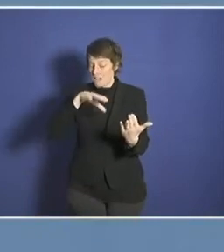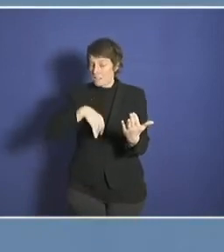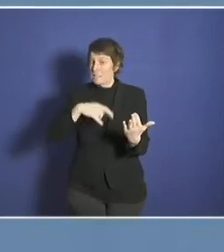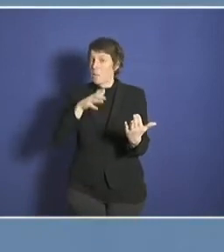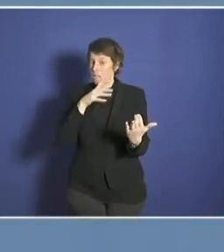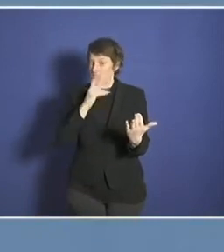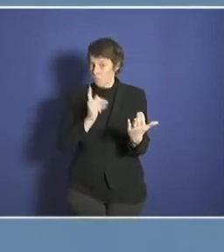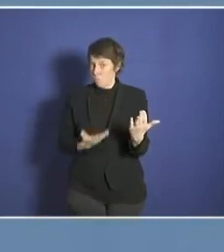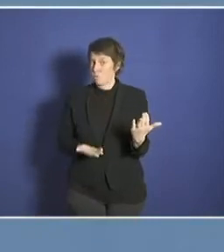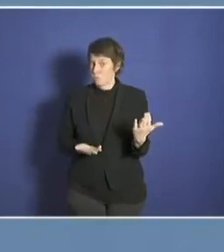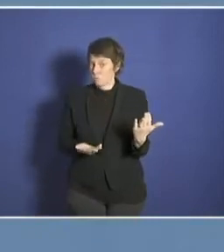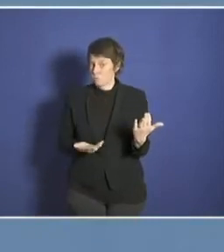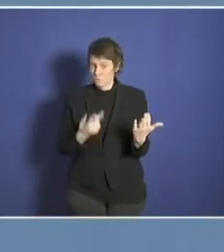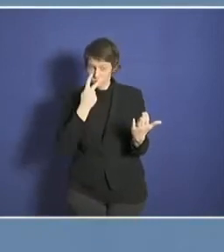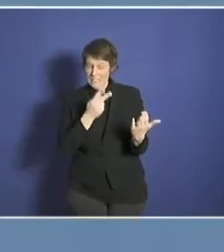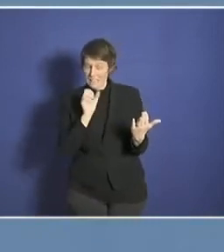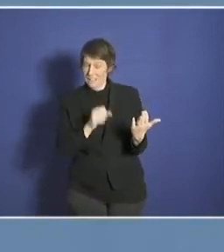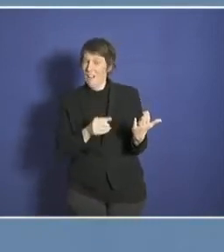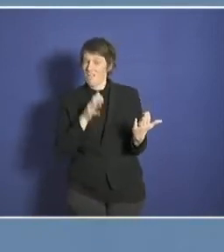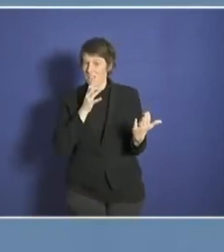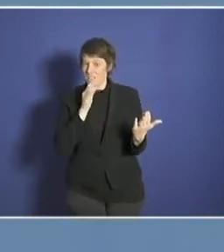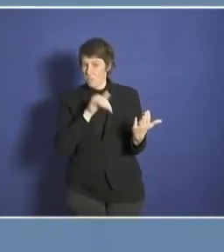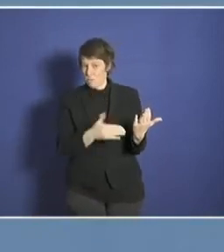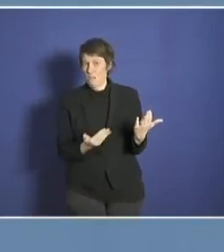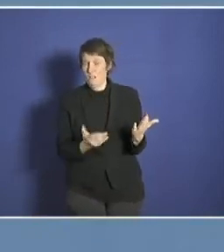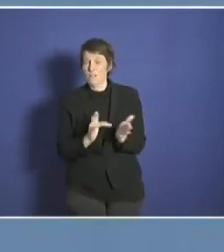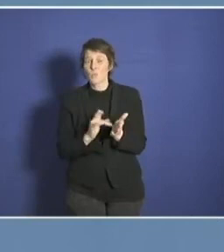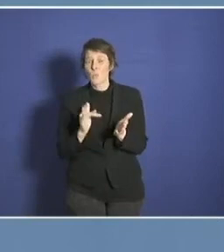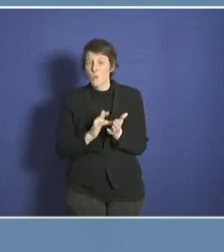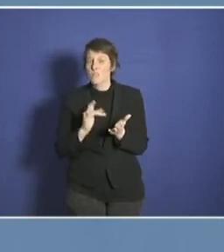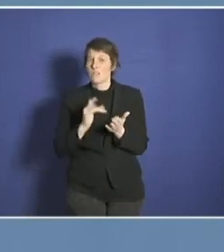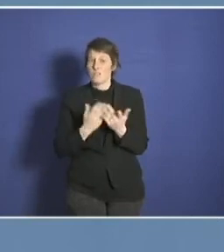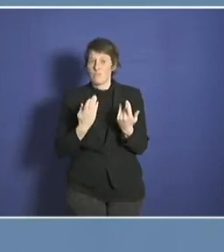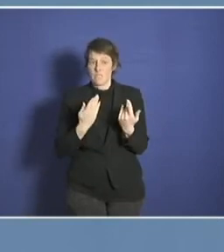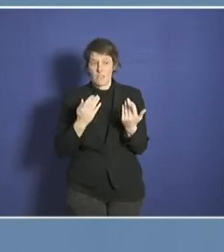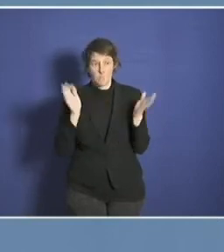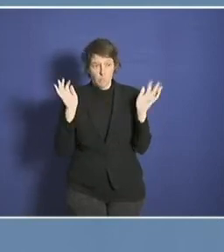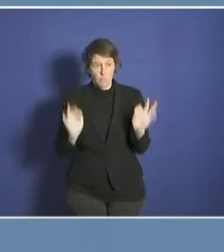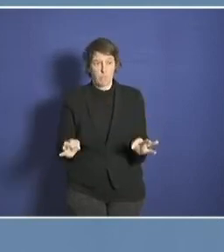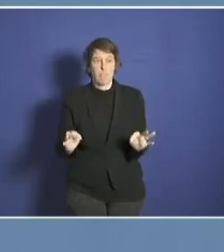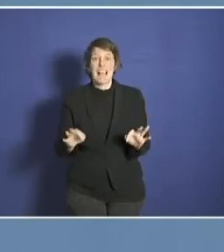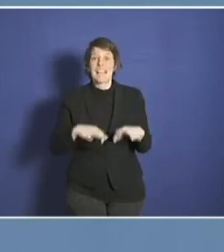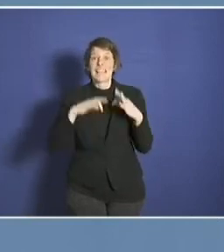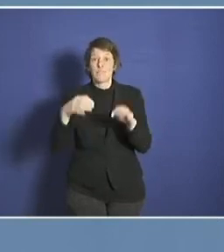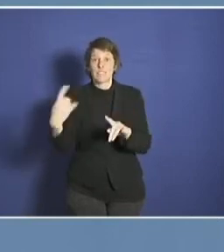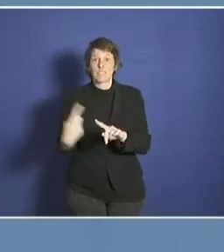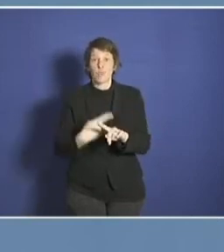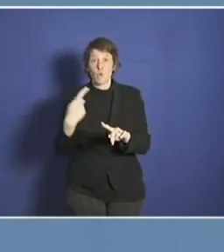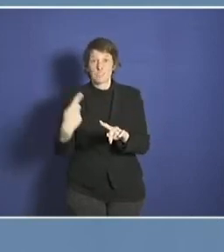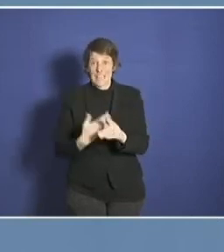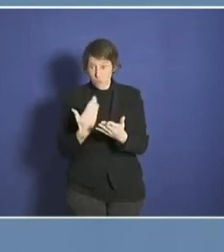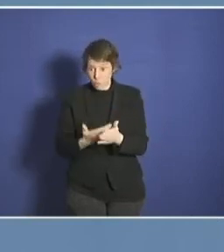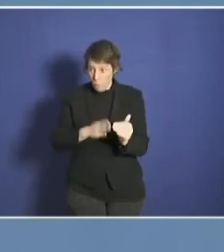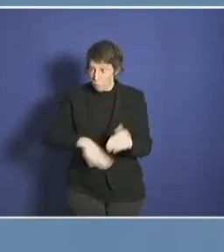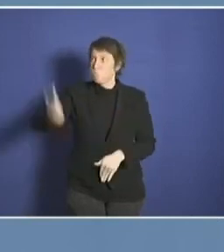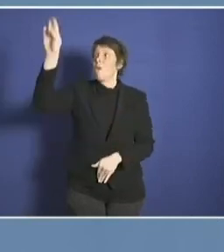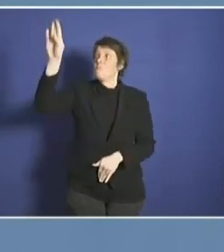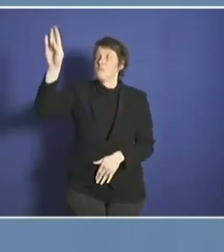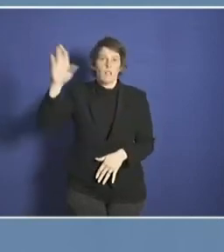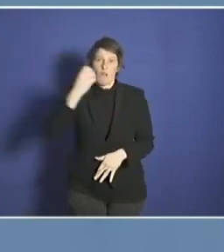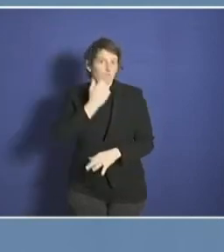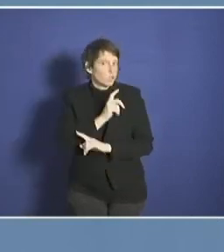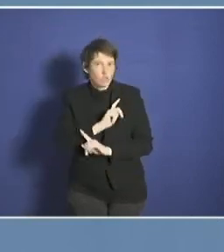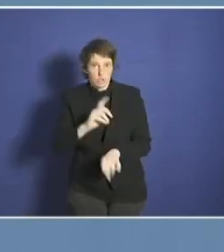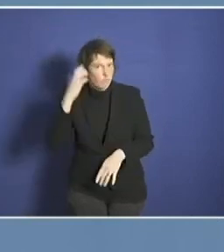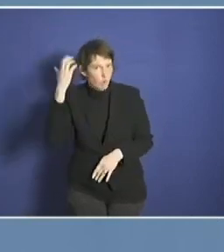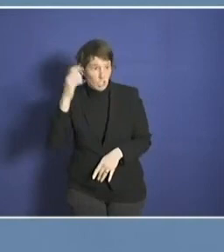Risiko zu sehen, weil einen entsprechenden Anstieg der Infektionszahlen in Deutschland möchten wir uns nicht vorstellen,